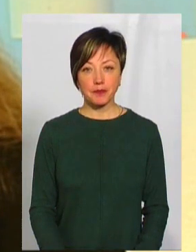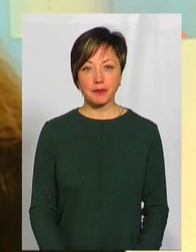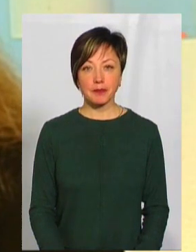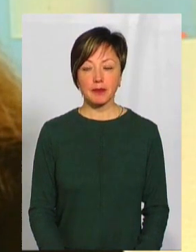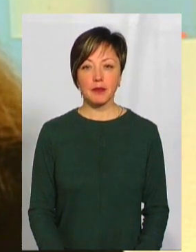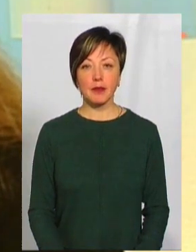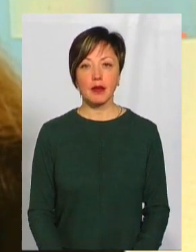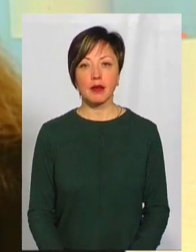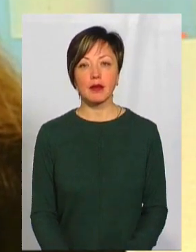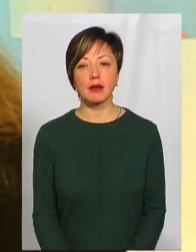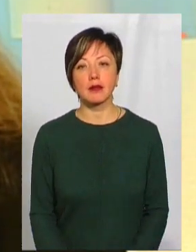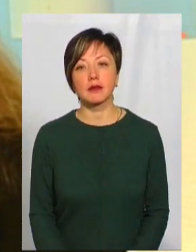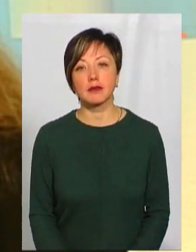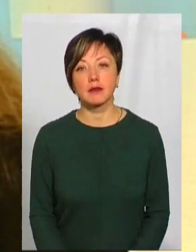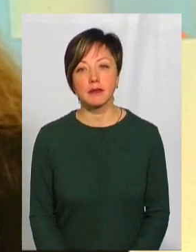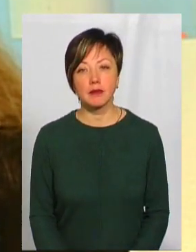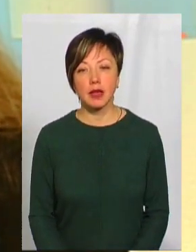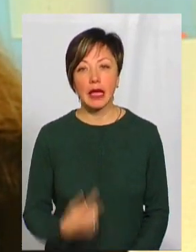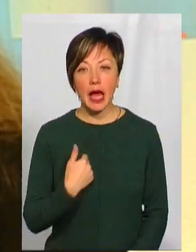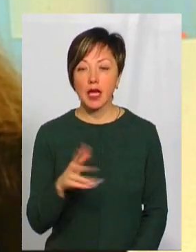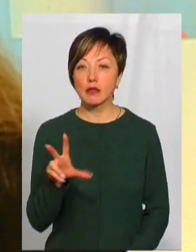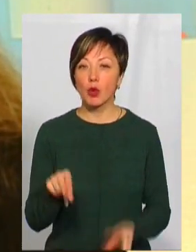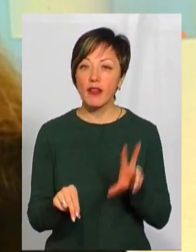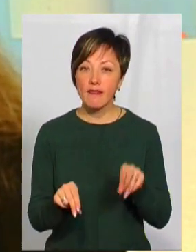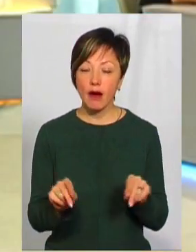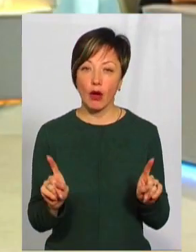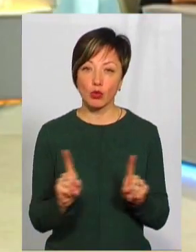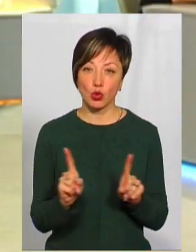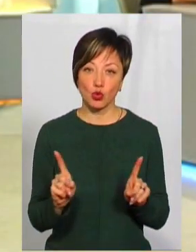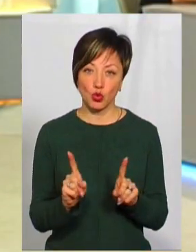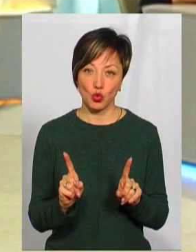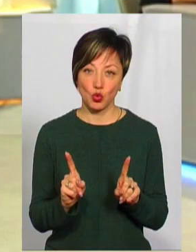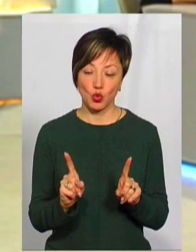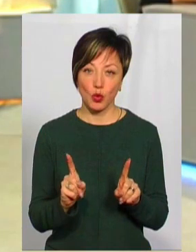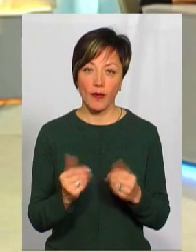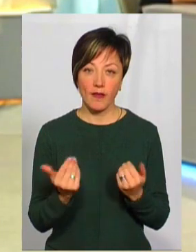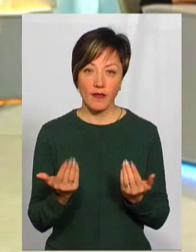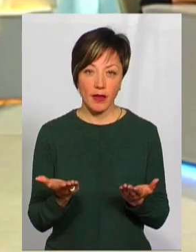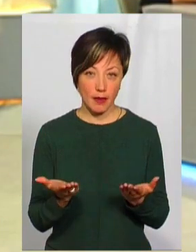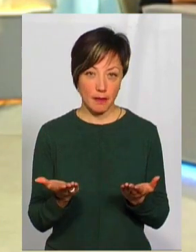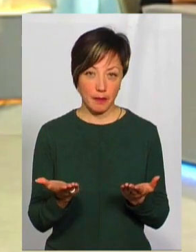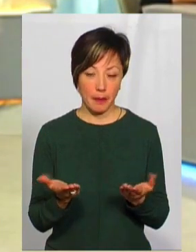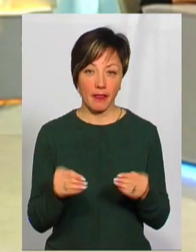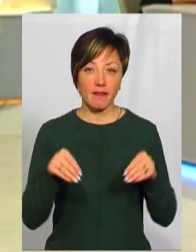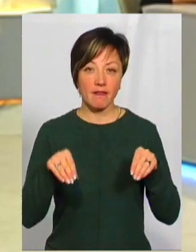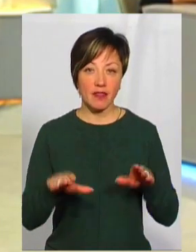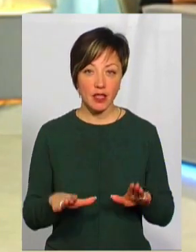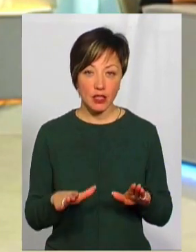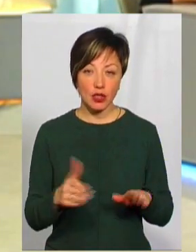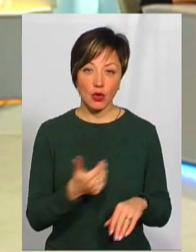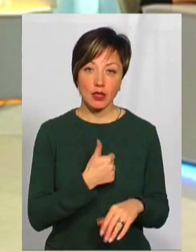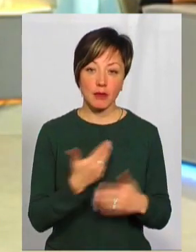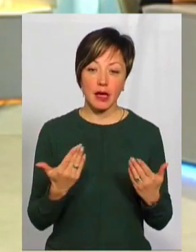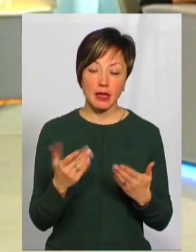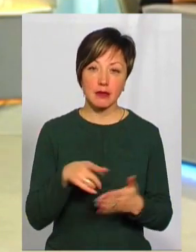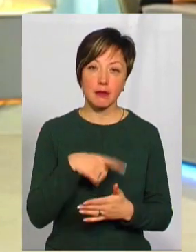Ну, я сподіваюся, що ви вирішите хоча б